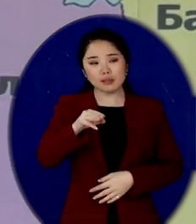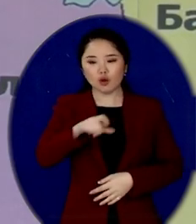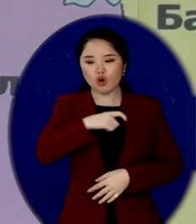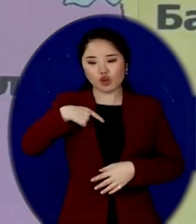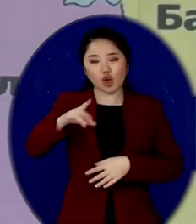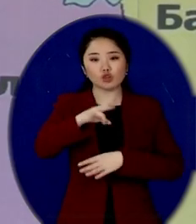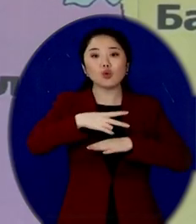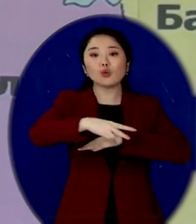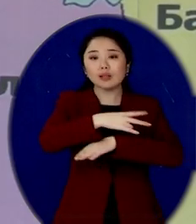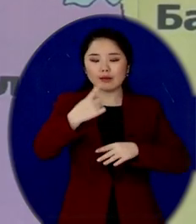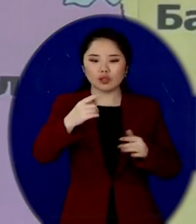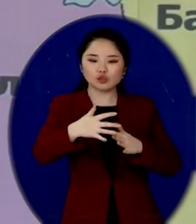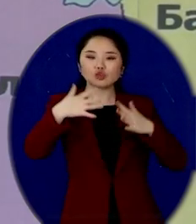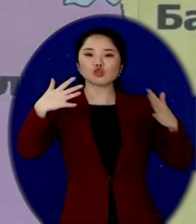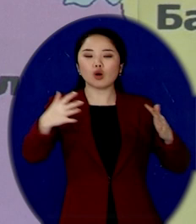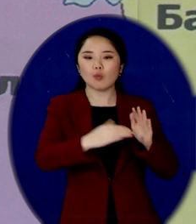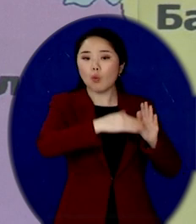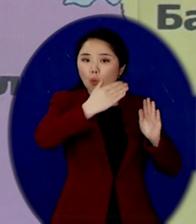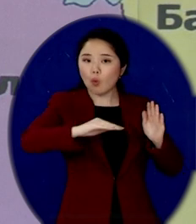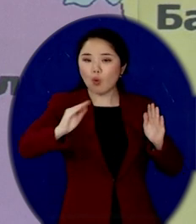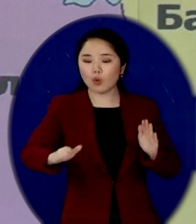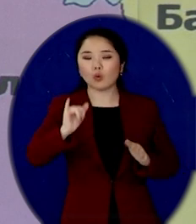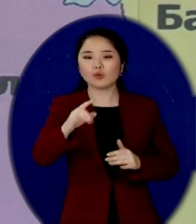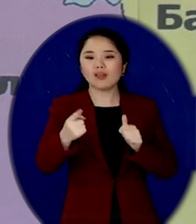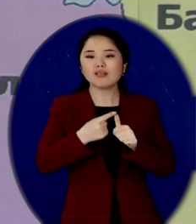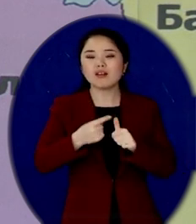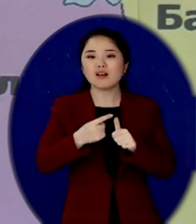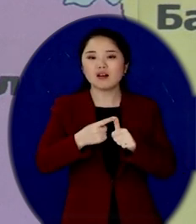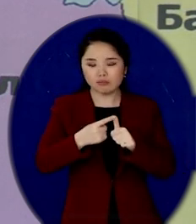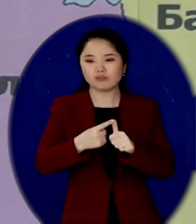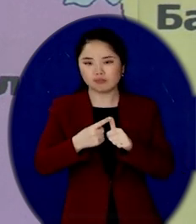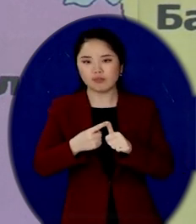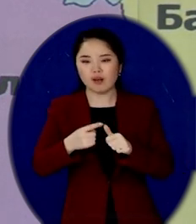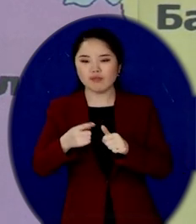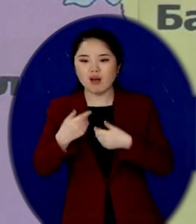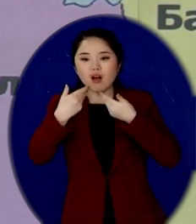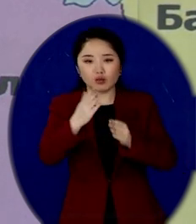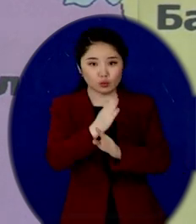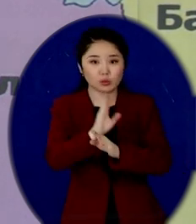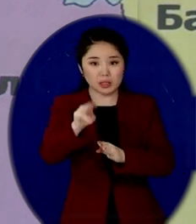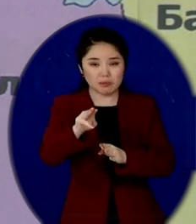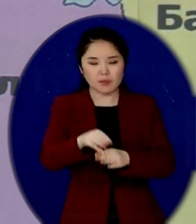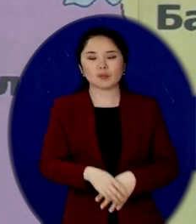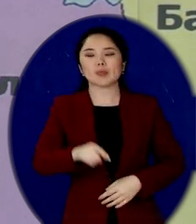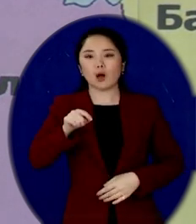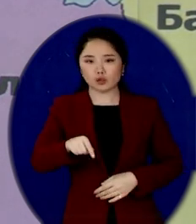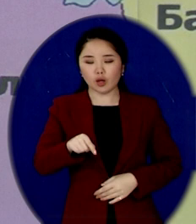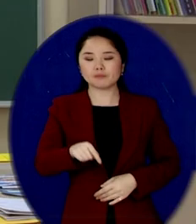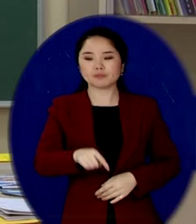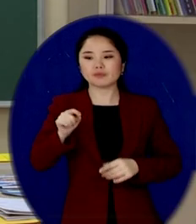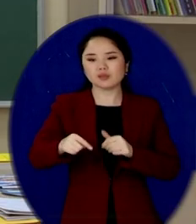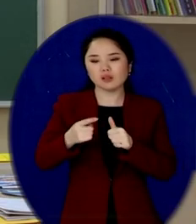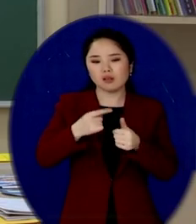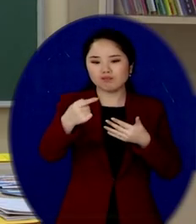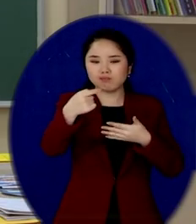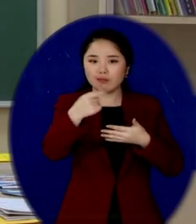хаа томоохон уул усны нэрийг та нарт нэрлэж үзүүллээ. Тэгвэл эдгээр